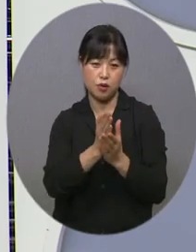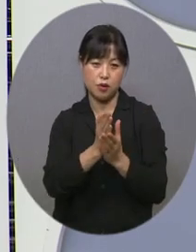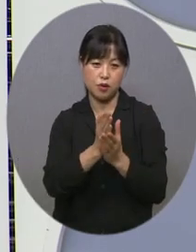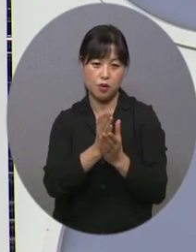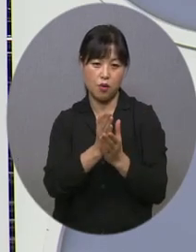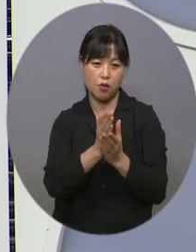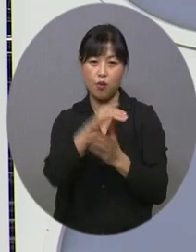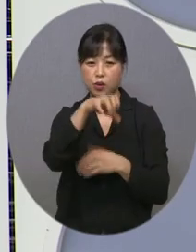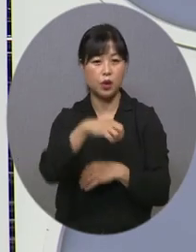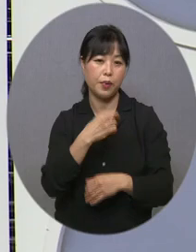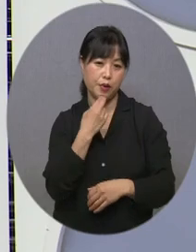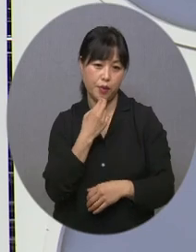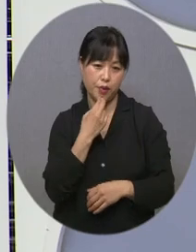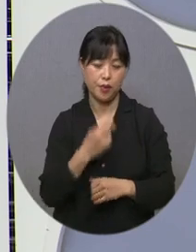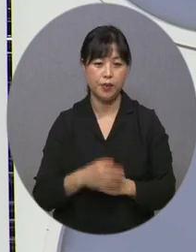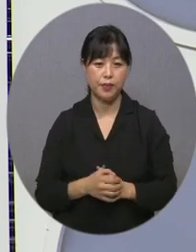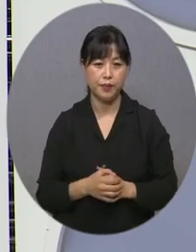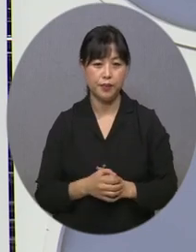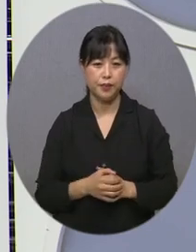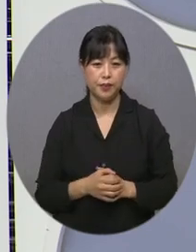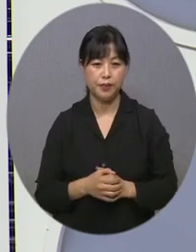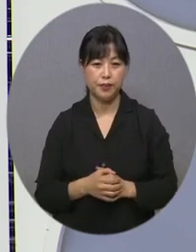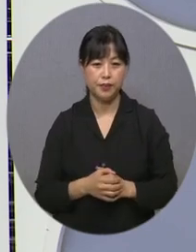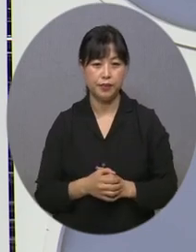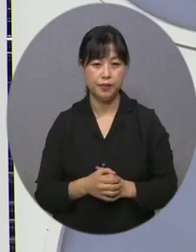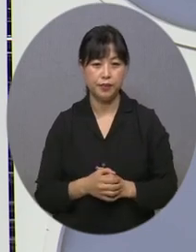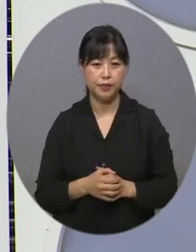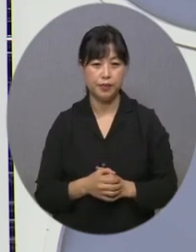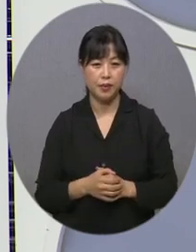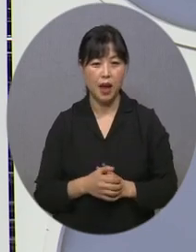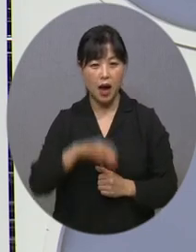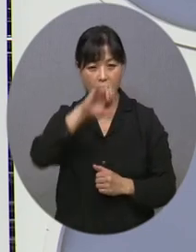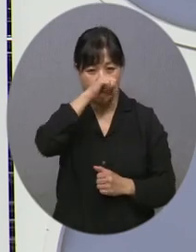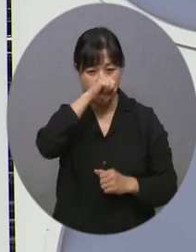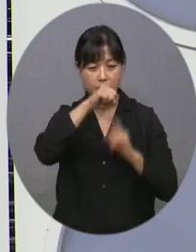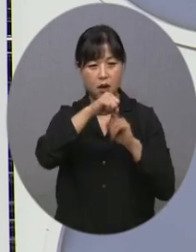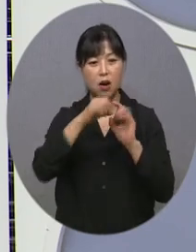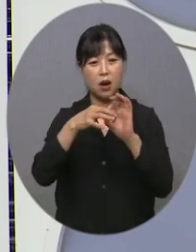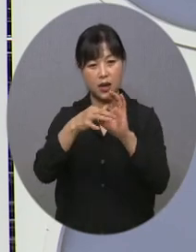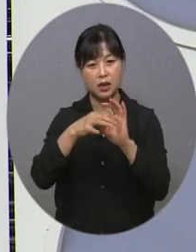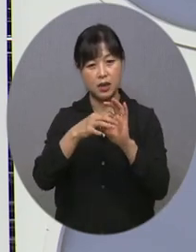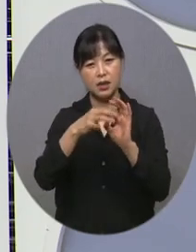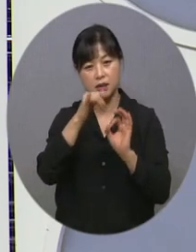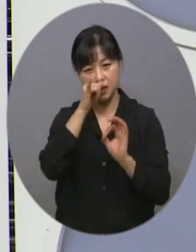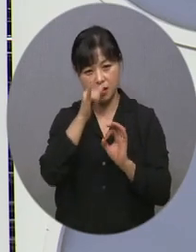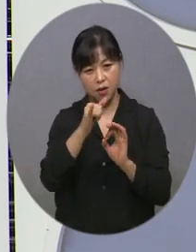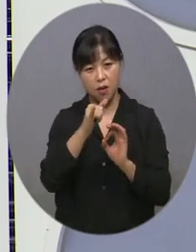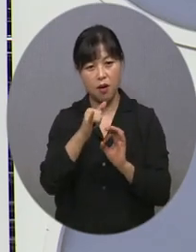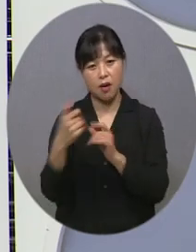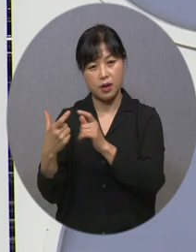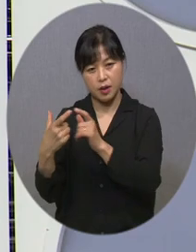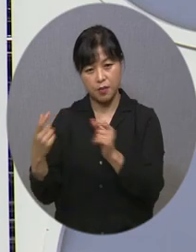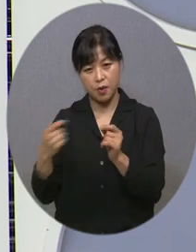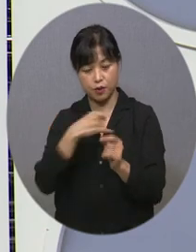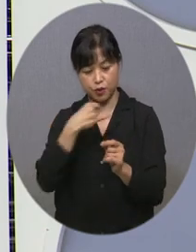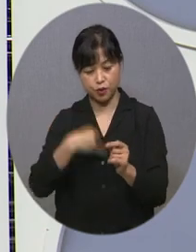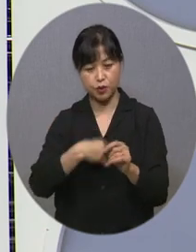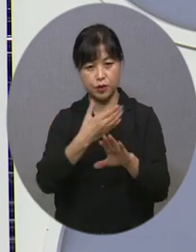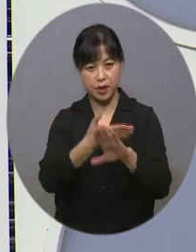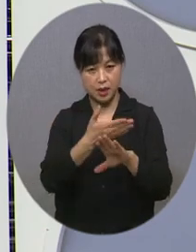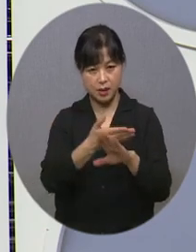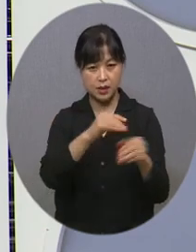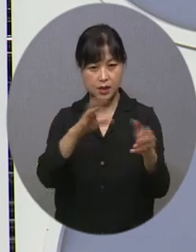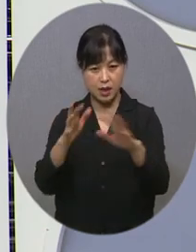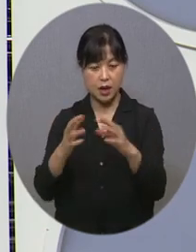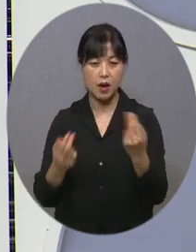같아요. 그래서 저희가 비록 저희가 이제 아프리카 관계에 있어서 일본이나 중국이나 뭐 다른 선진국에